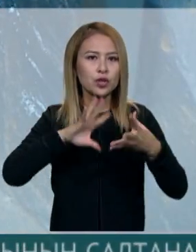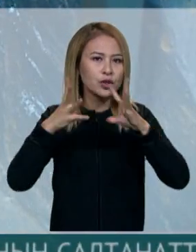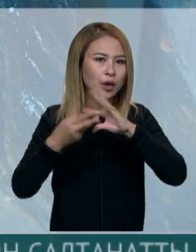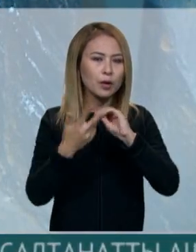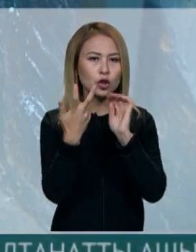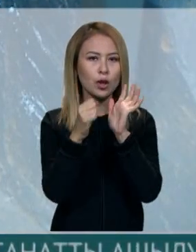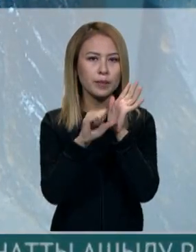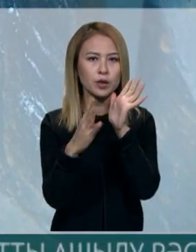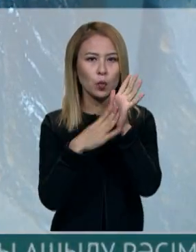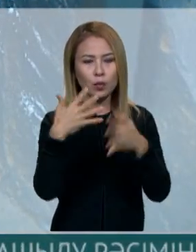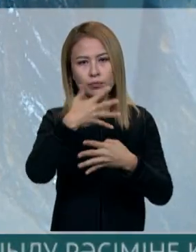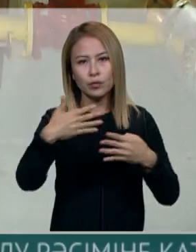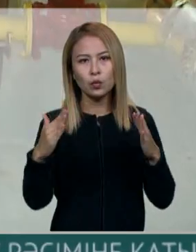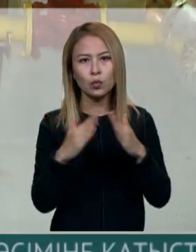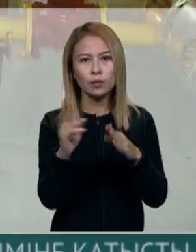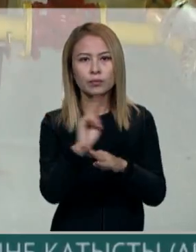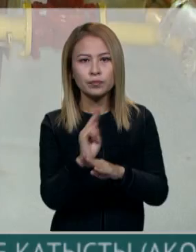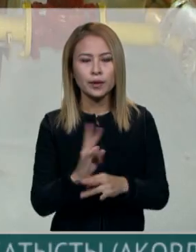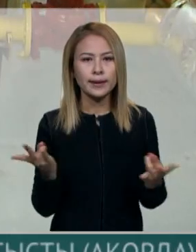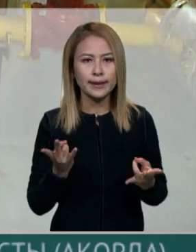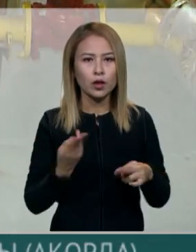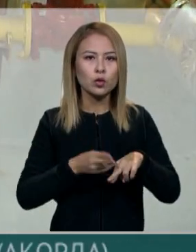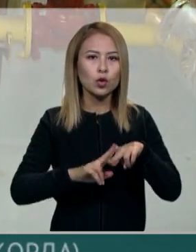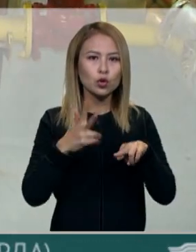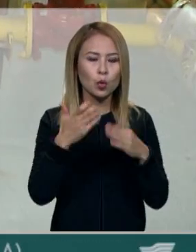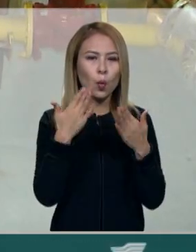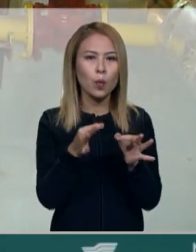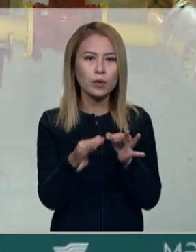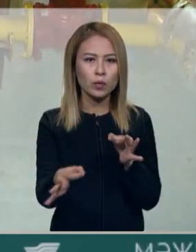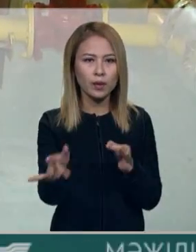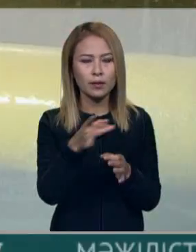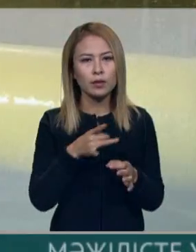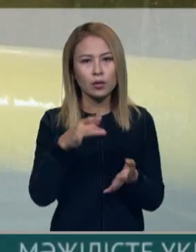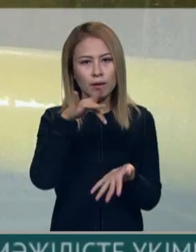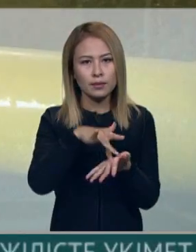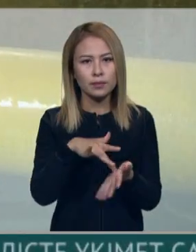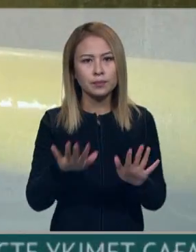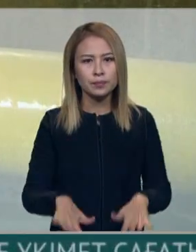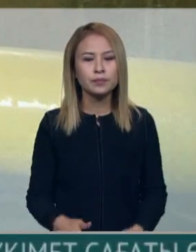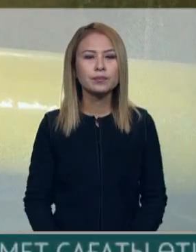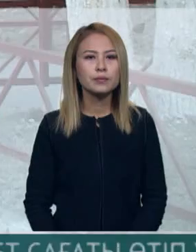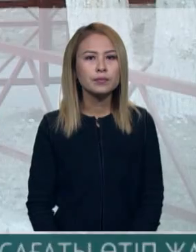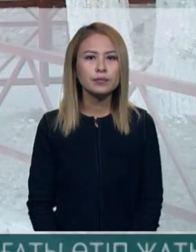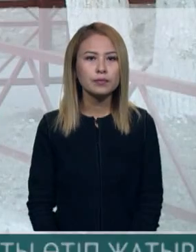өңірде 369 көпқабатты үйді жөндеу қажет. Олардың 300-і облыс орталығында орналасқан.